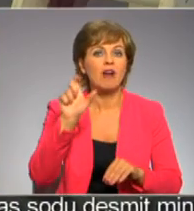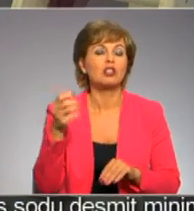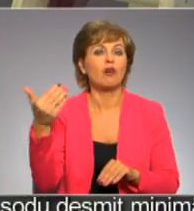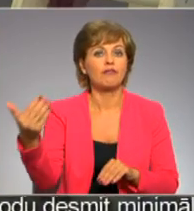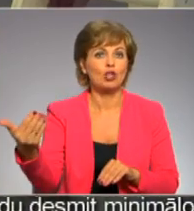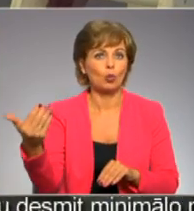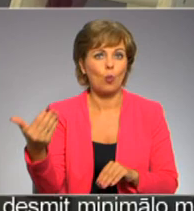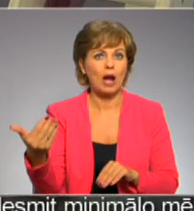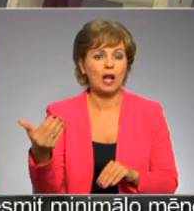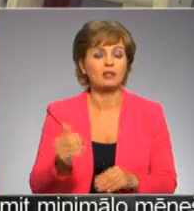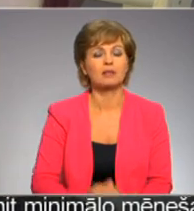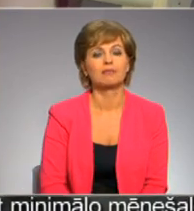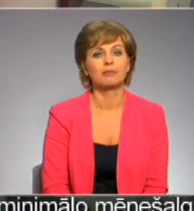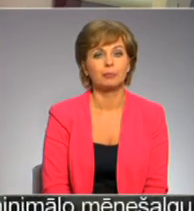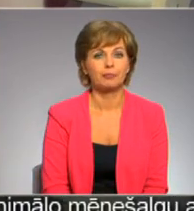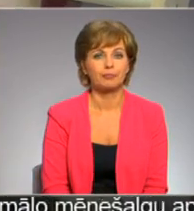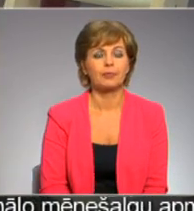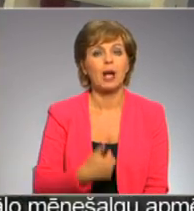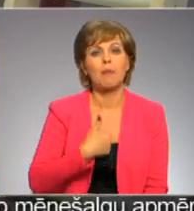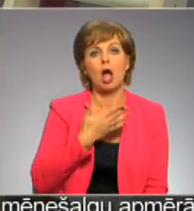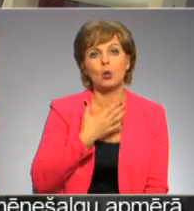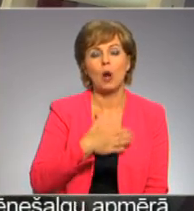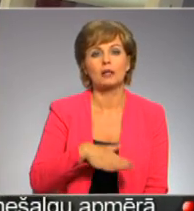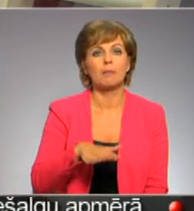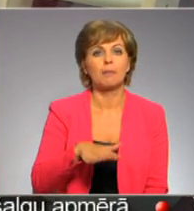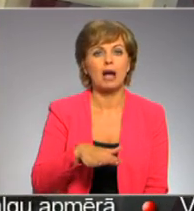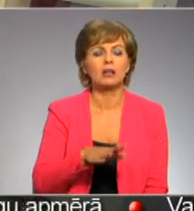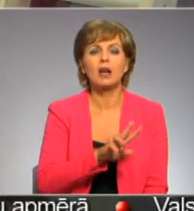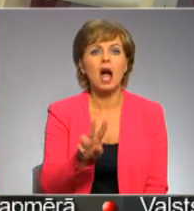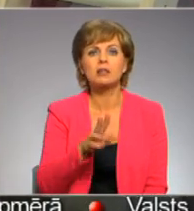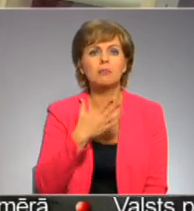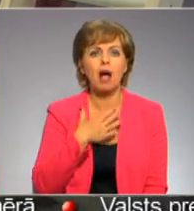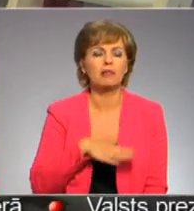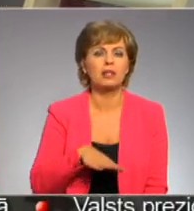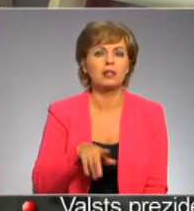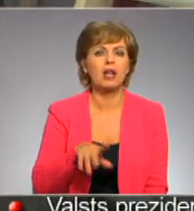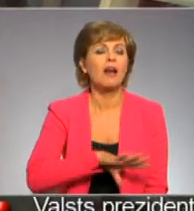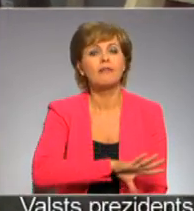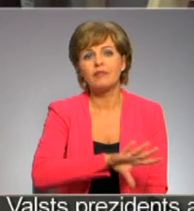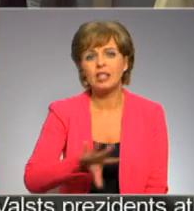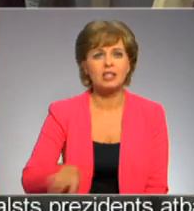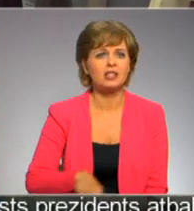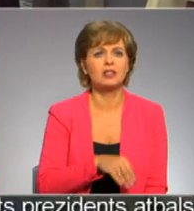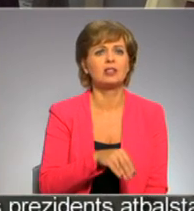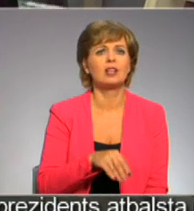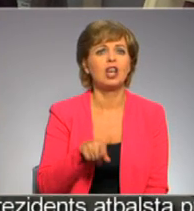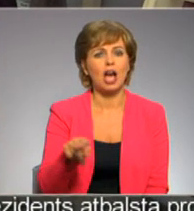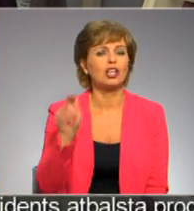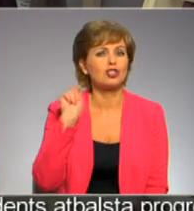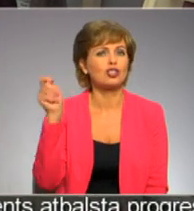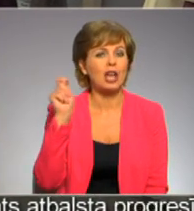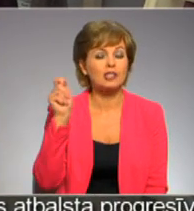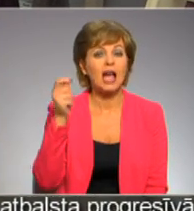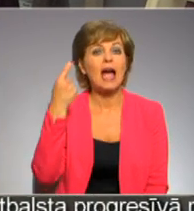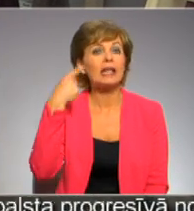rokām. Manā vīte ļoti patīk. Kas tev patīk? Viss! Arī šis!